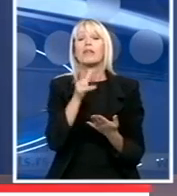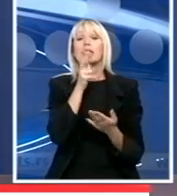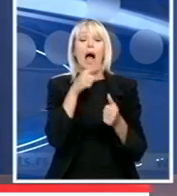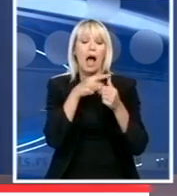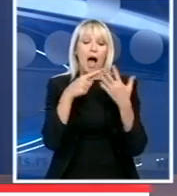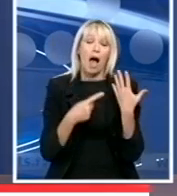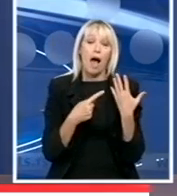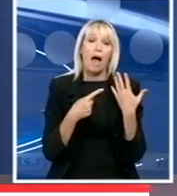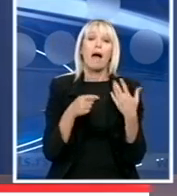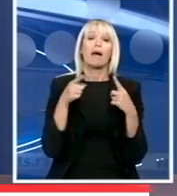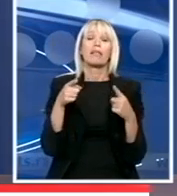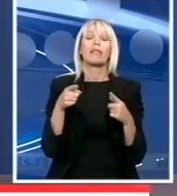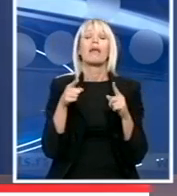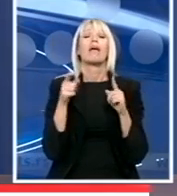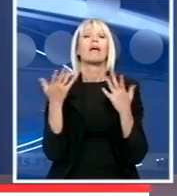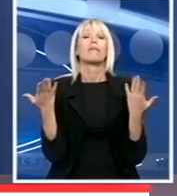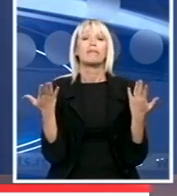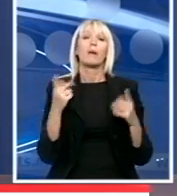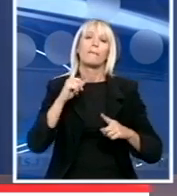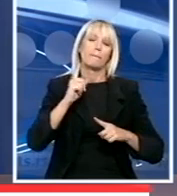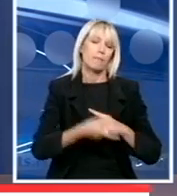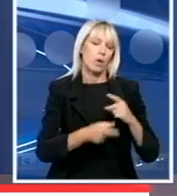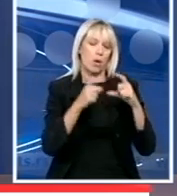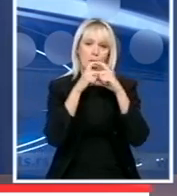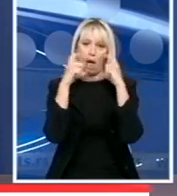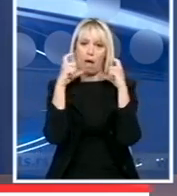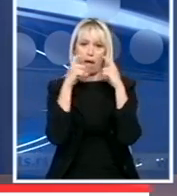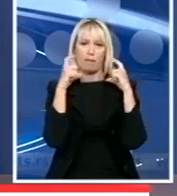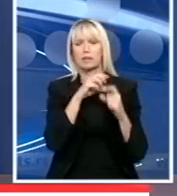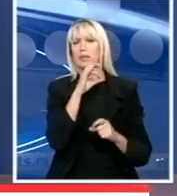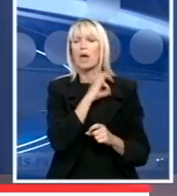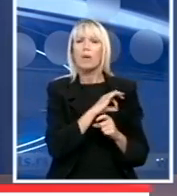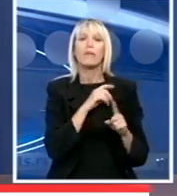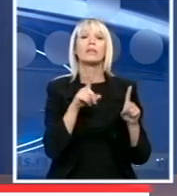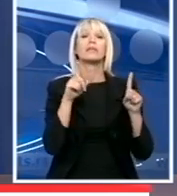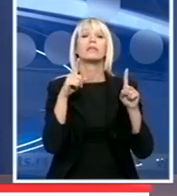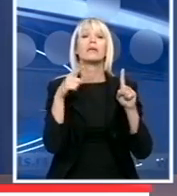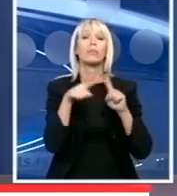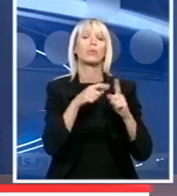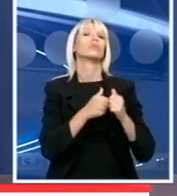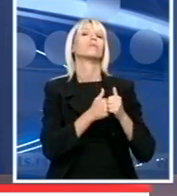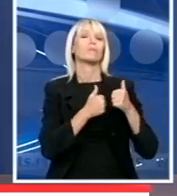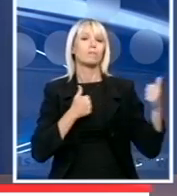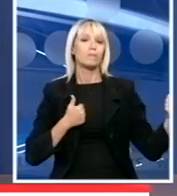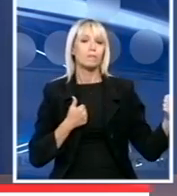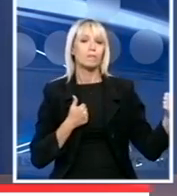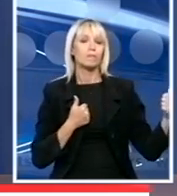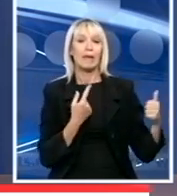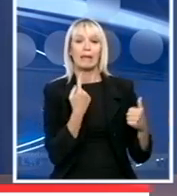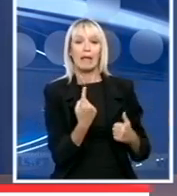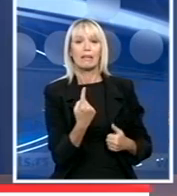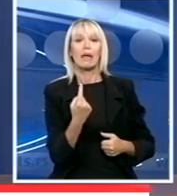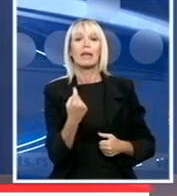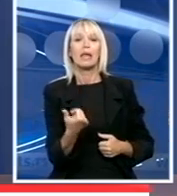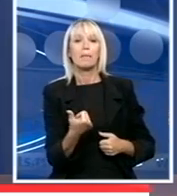obaveza koje su definisane, je da se moraju nositi maske i poštovati fizička distanca od 1,5